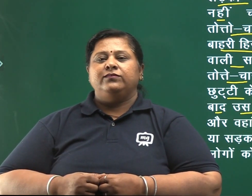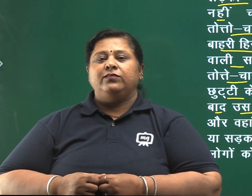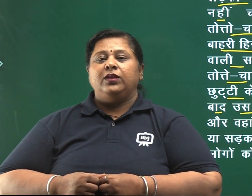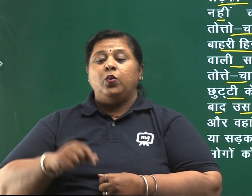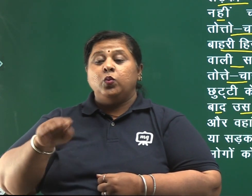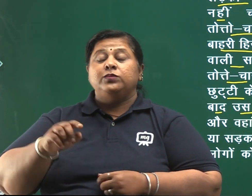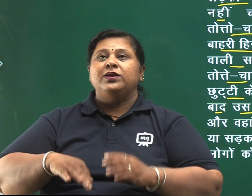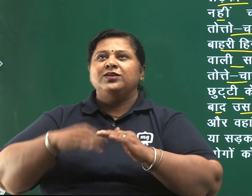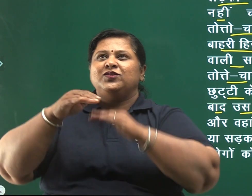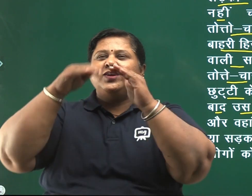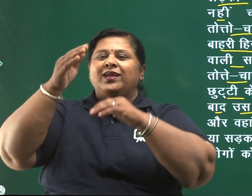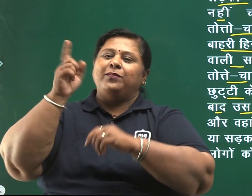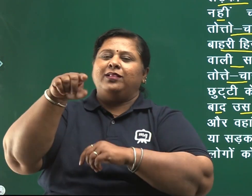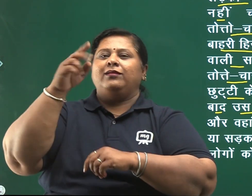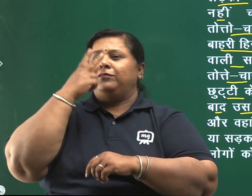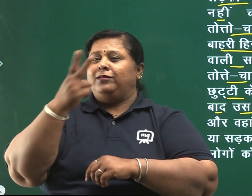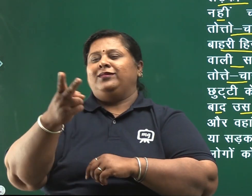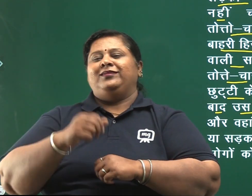उस पर चढ़ी मिलती थी